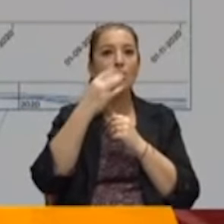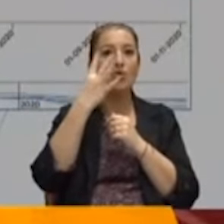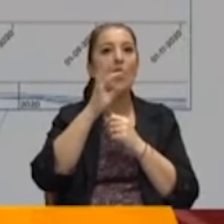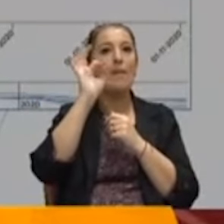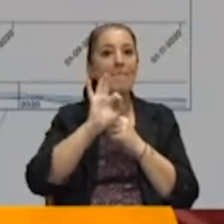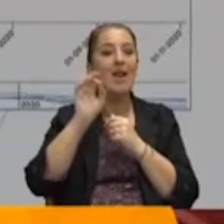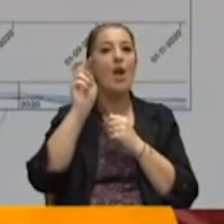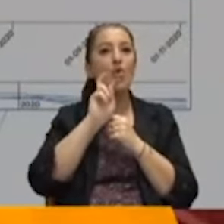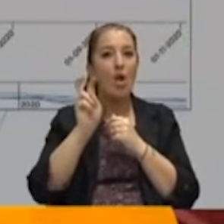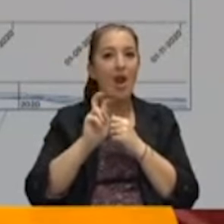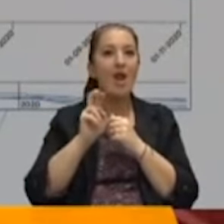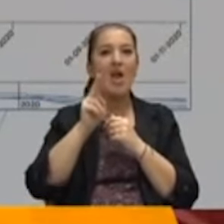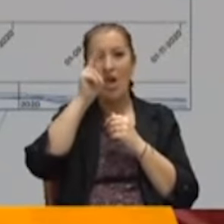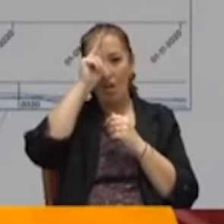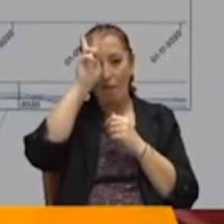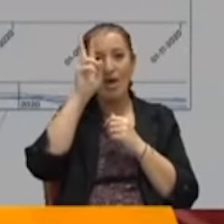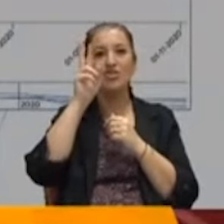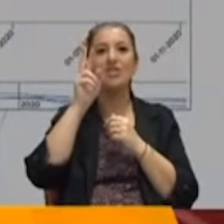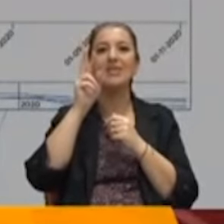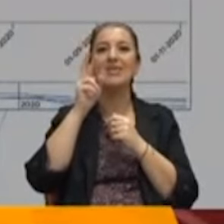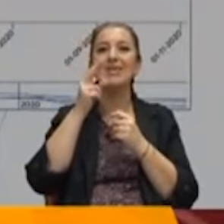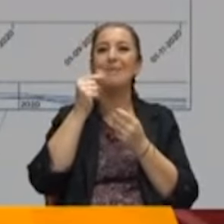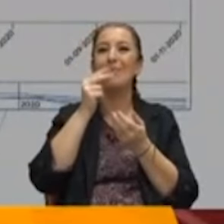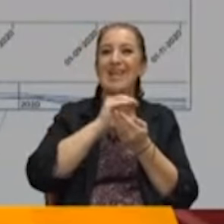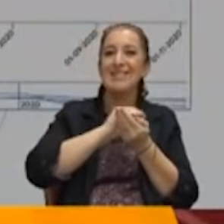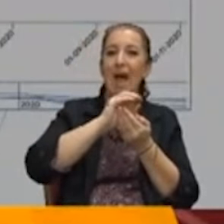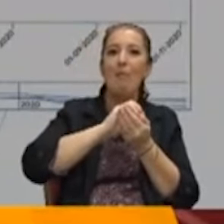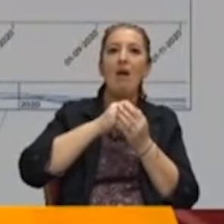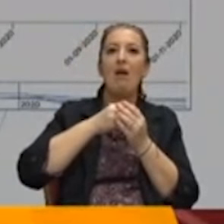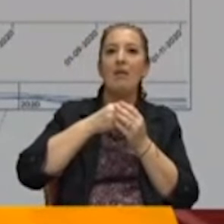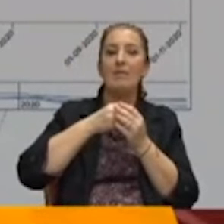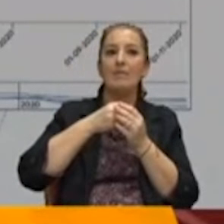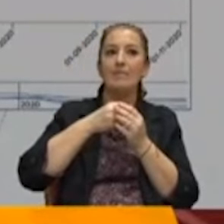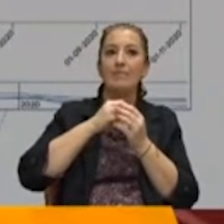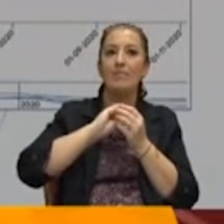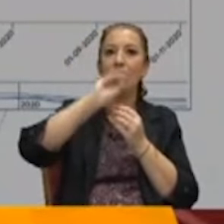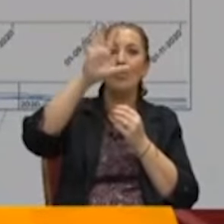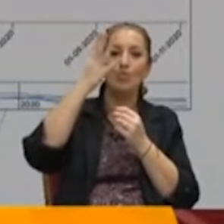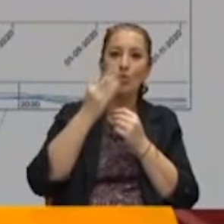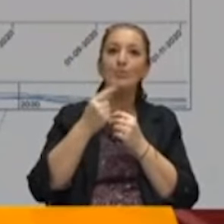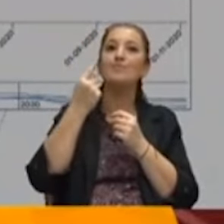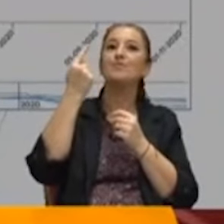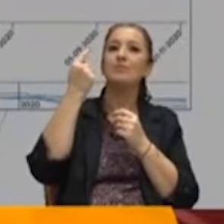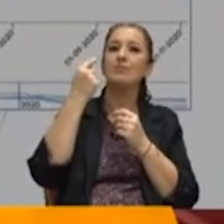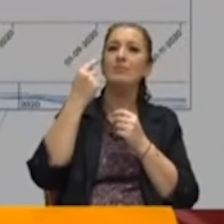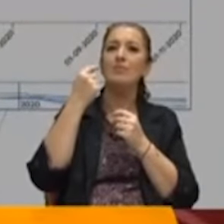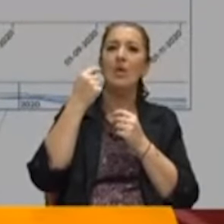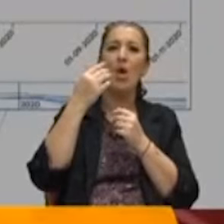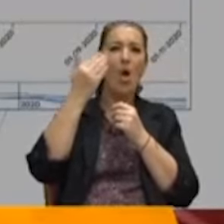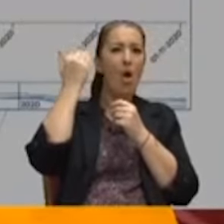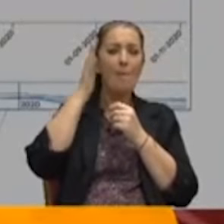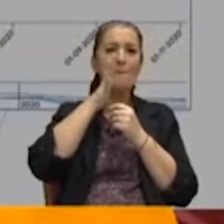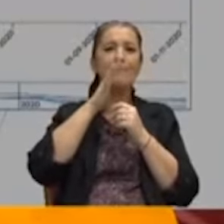milyar dolarlık yabancı sermaye çıkışı olmuştur. Daha düne kadar yabancı yatırımcılar hazine